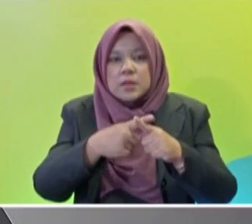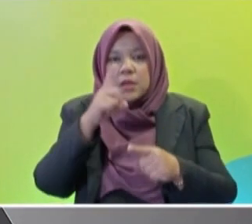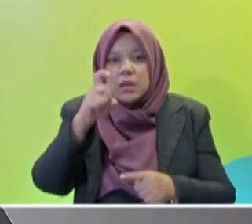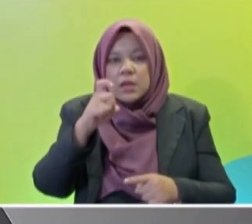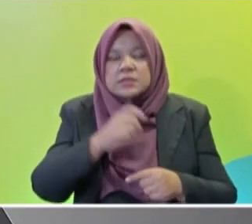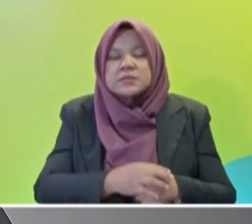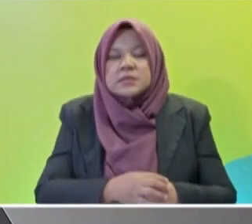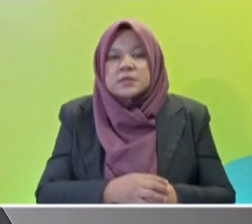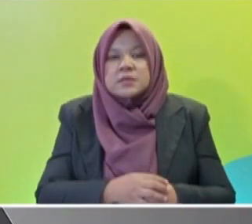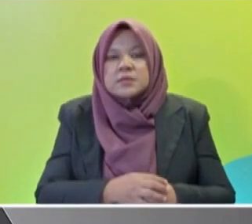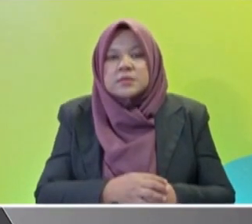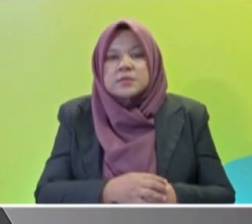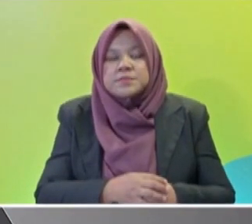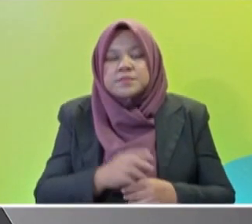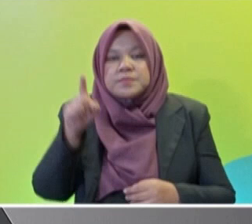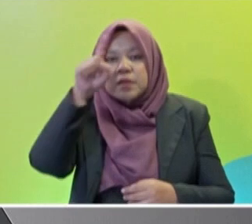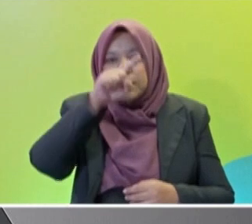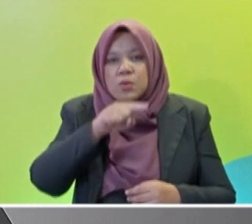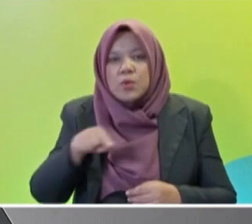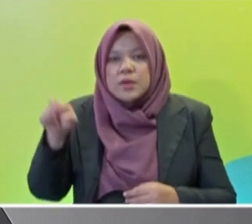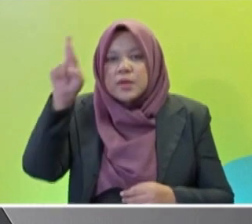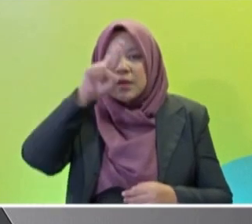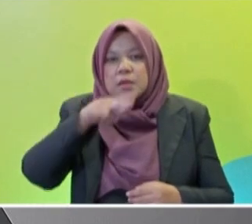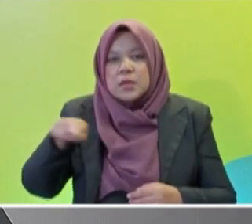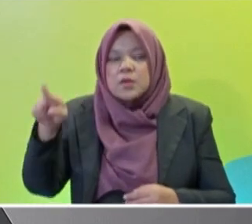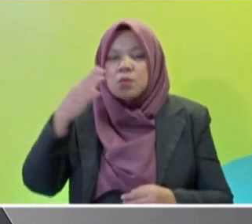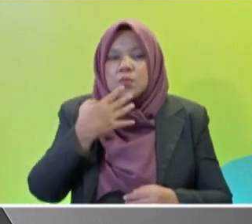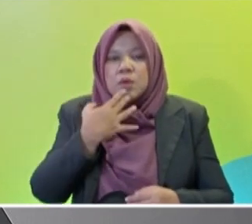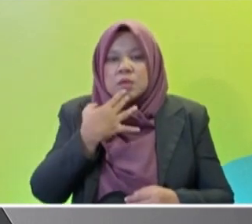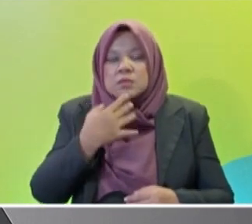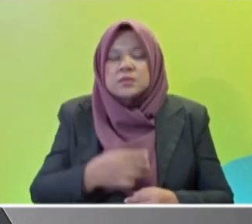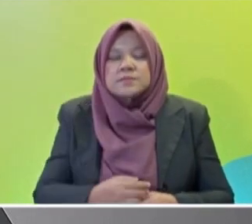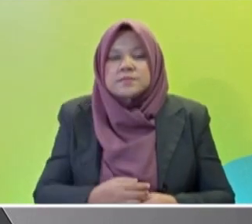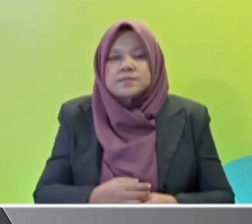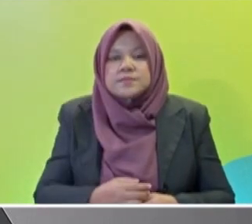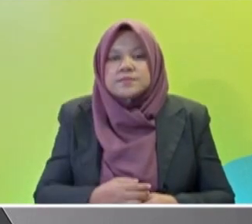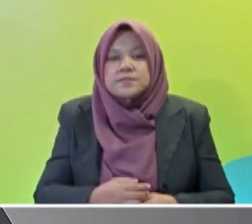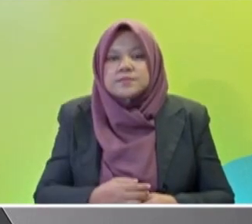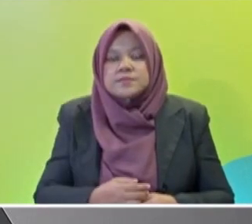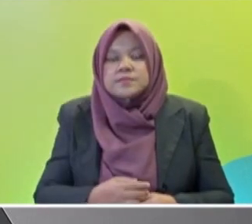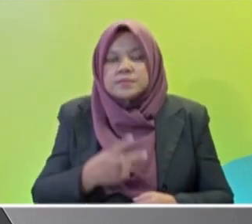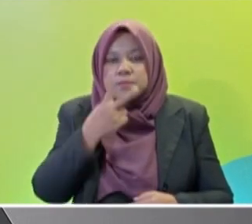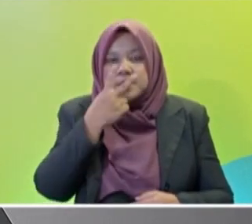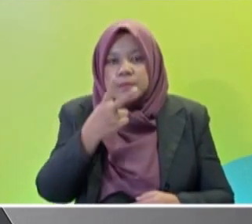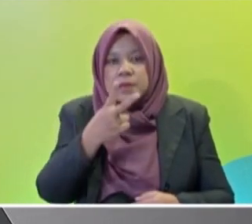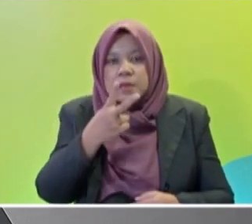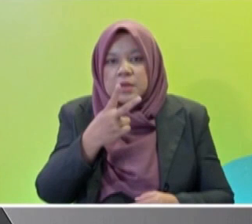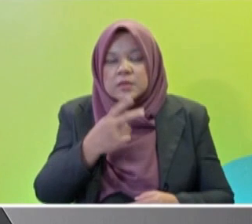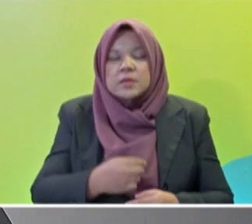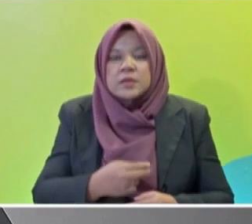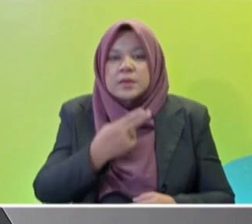template roda warna Oke yang di labelkan ini EB dan C dan saya Raja padahal dengan jenis warna yang